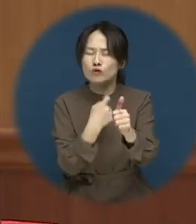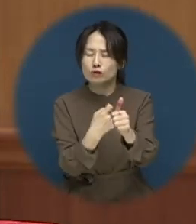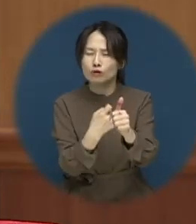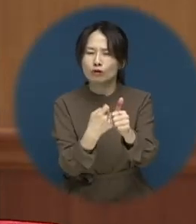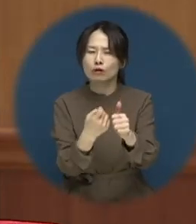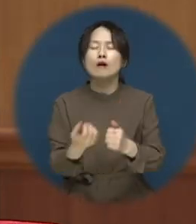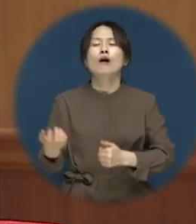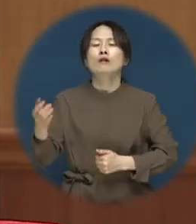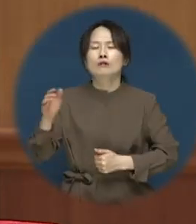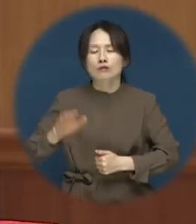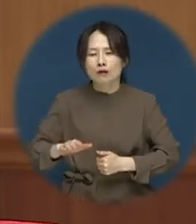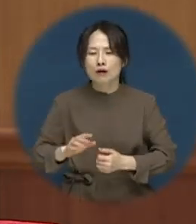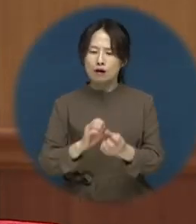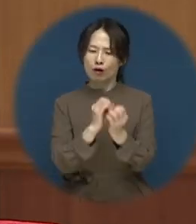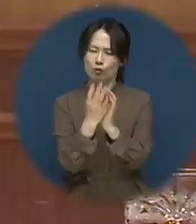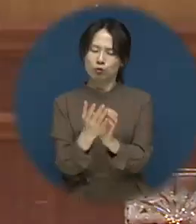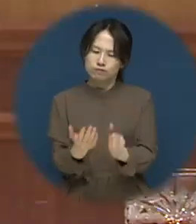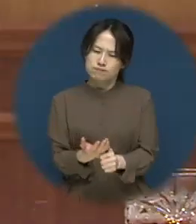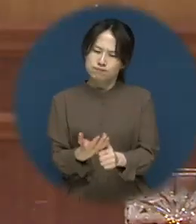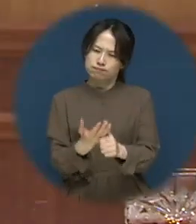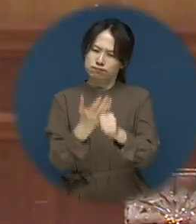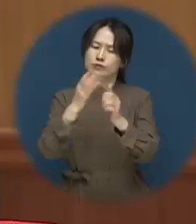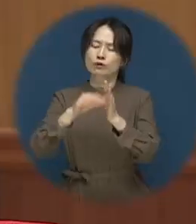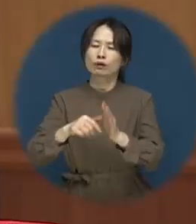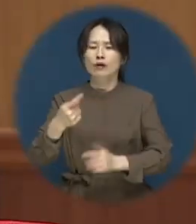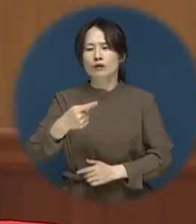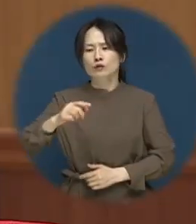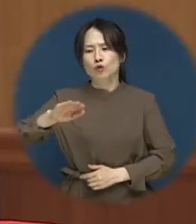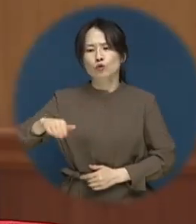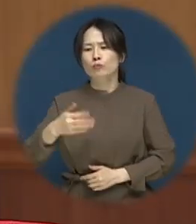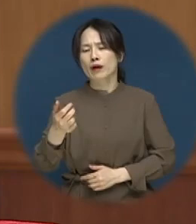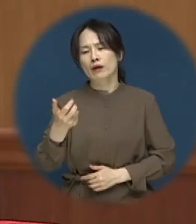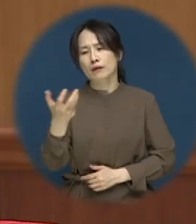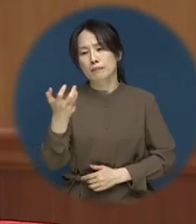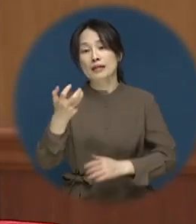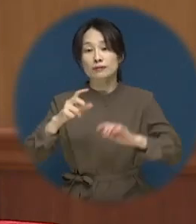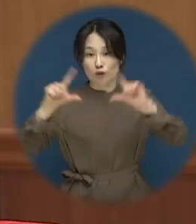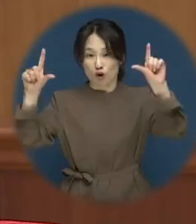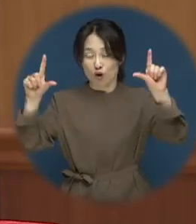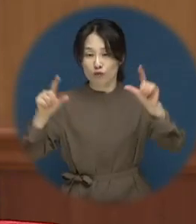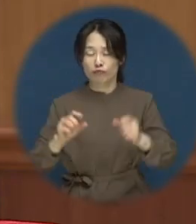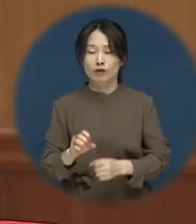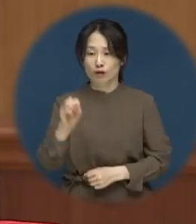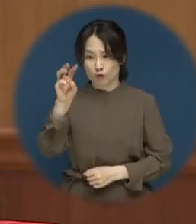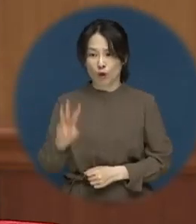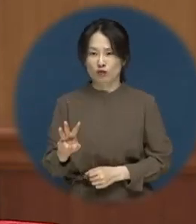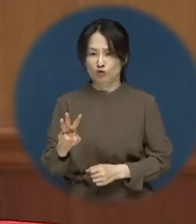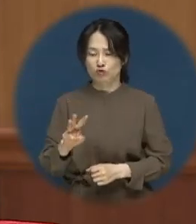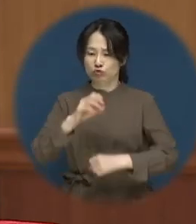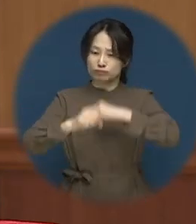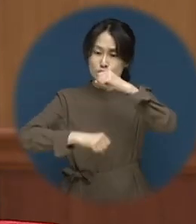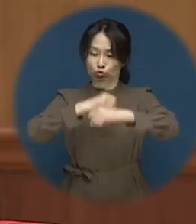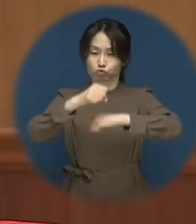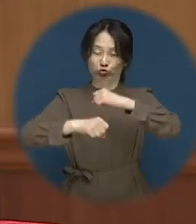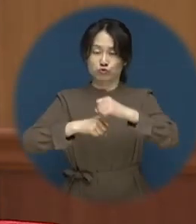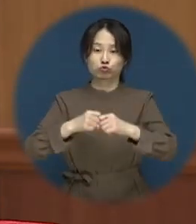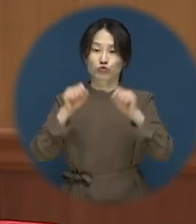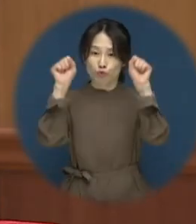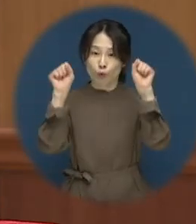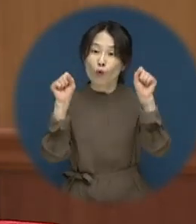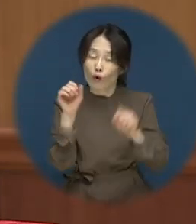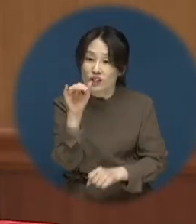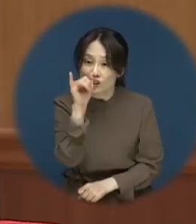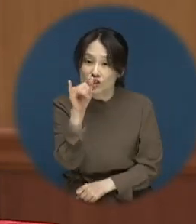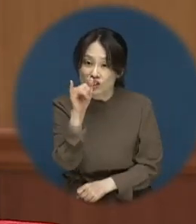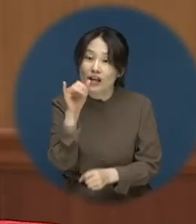시점에 무슨 일이 있었냐. 그때 80년도예요. 80년? 그러니까, 예. 그 광주 민주화 운동 있었잖아요. 그러니까 그